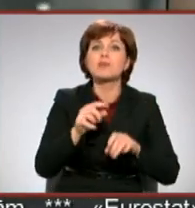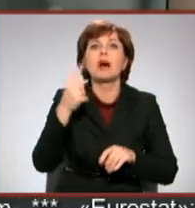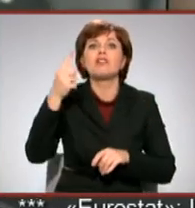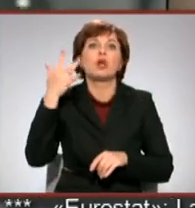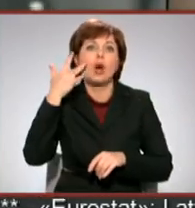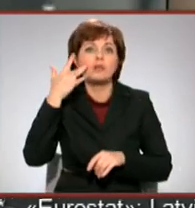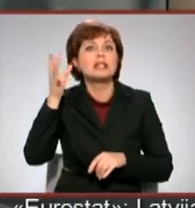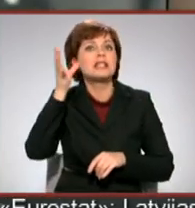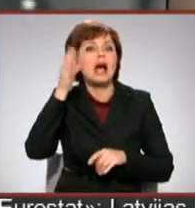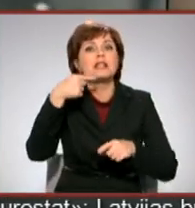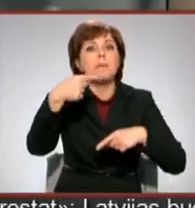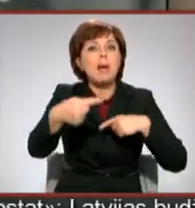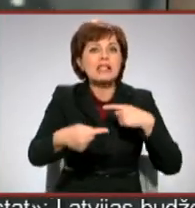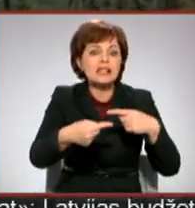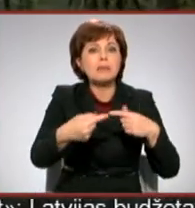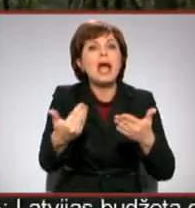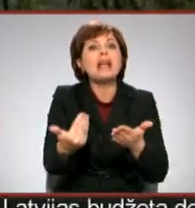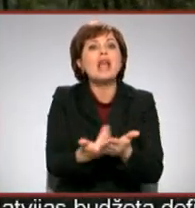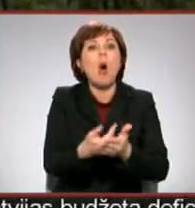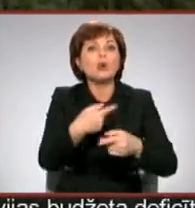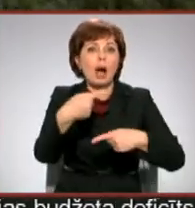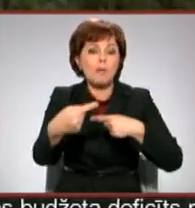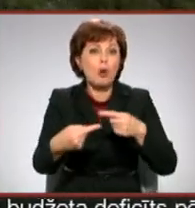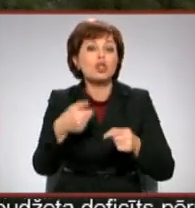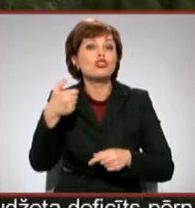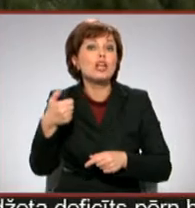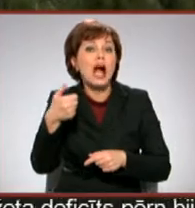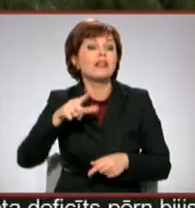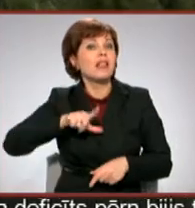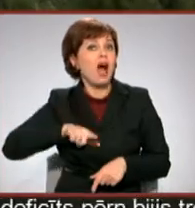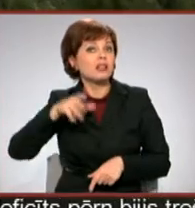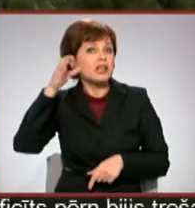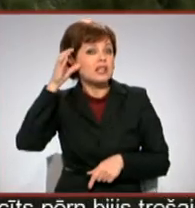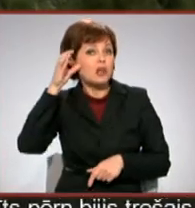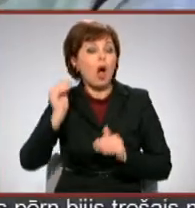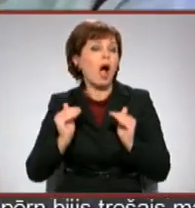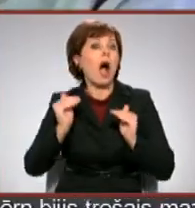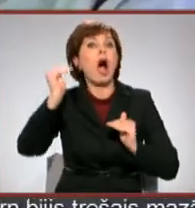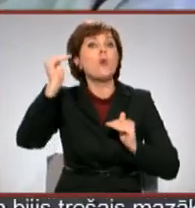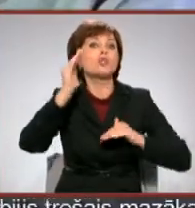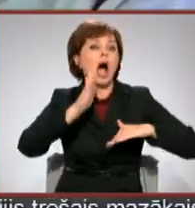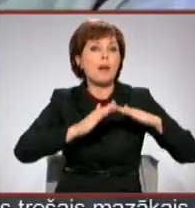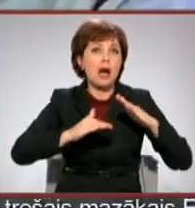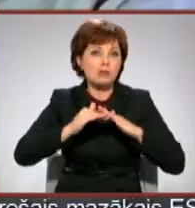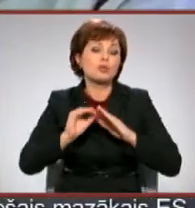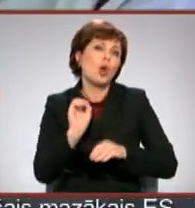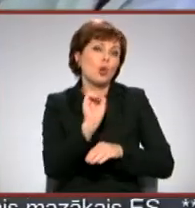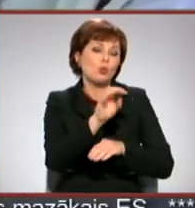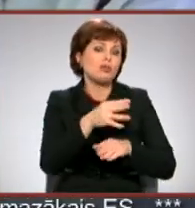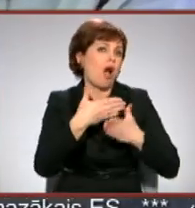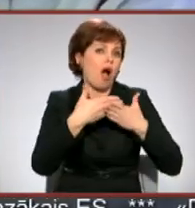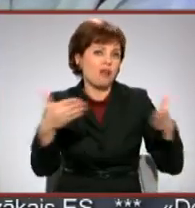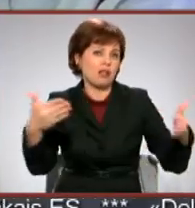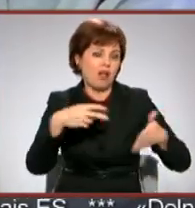jaunajā paaudzē. Šī gada sākumā Latvijas zinātnieki valsts augstākajām amatpersonām nosūtīja atklātu vēstuli,